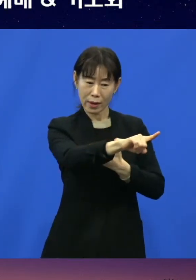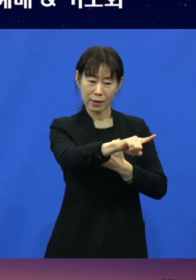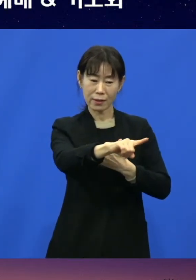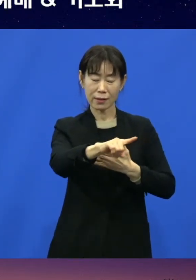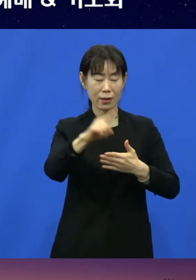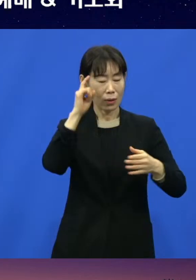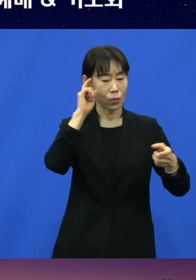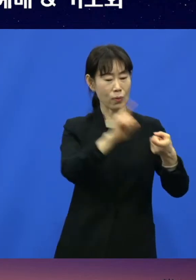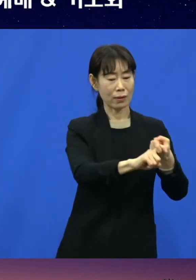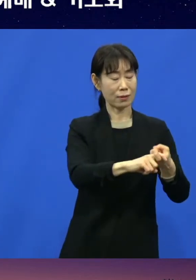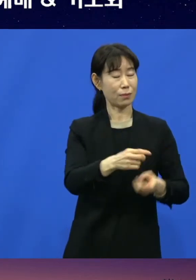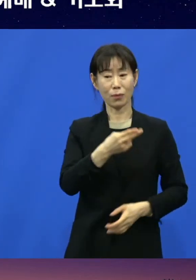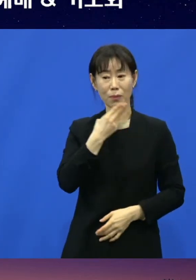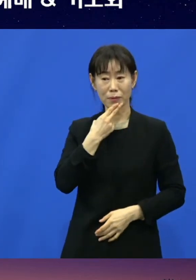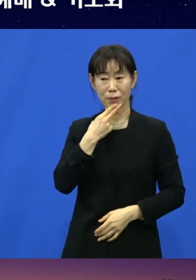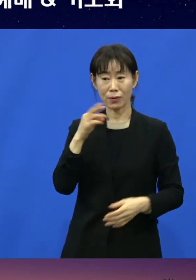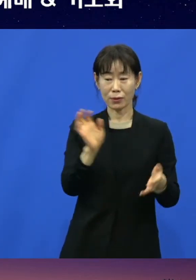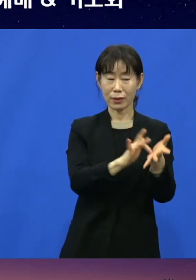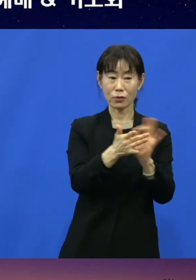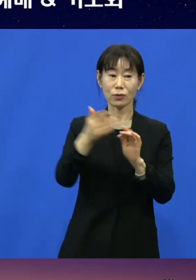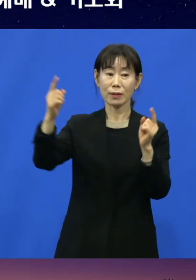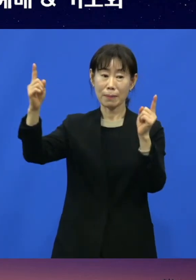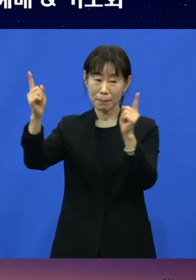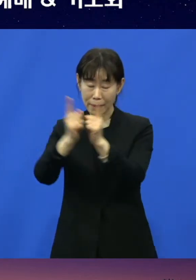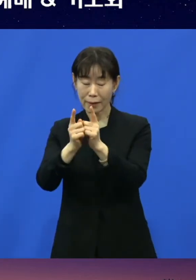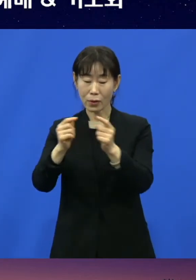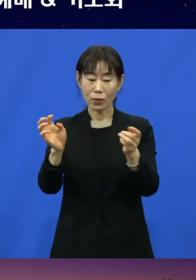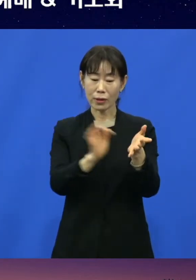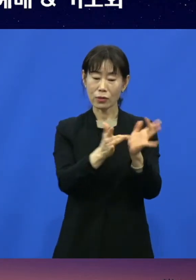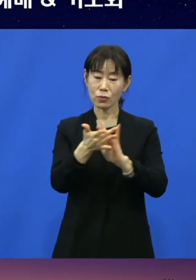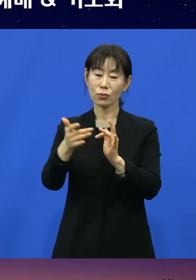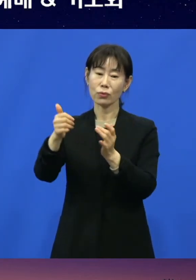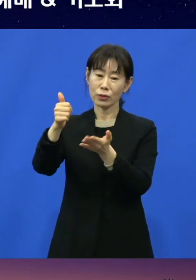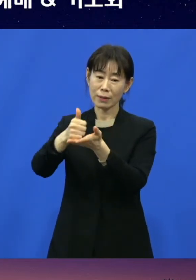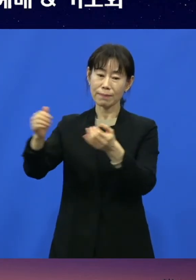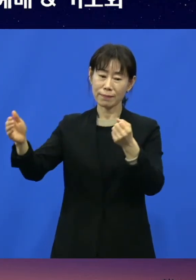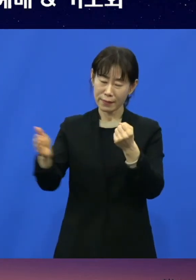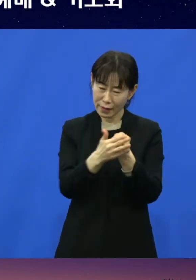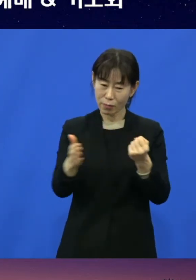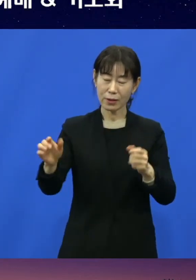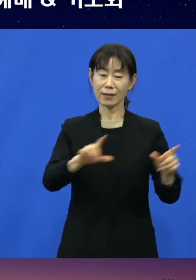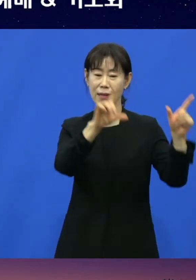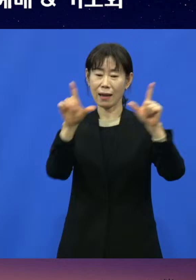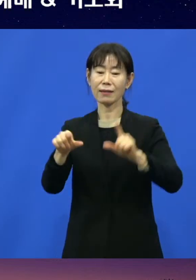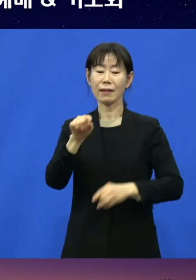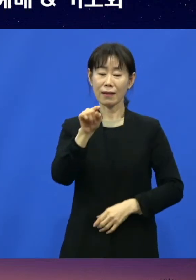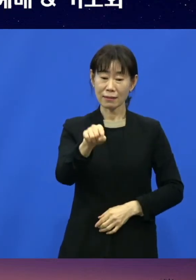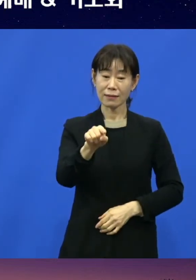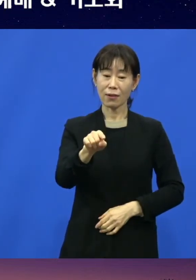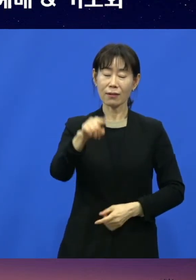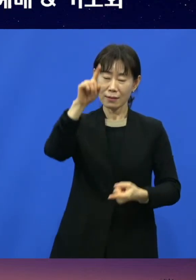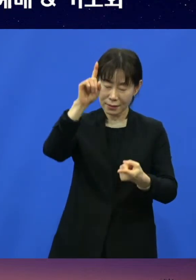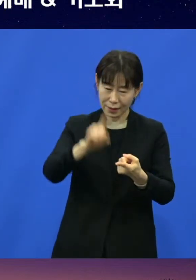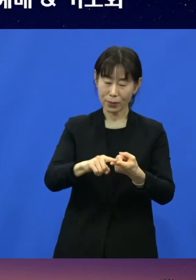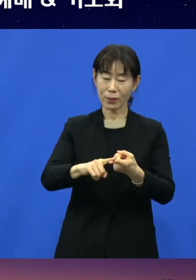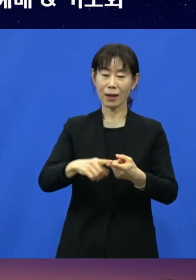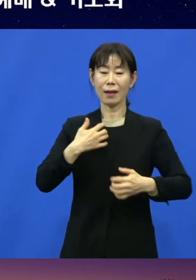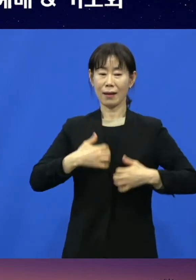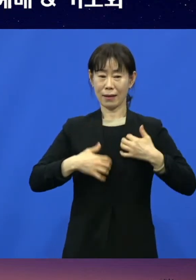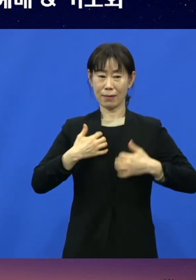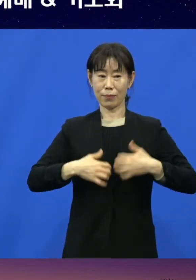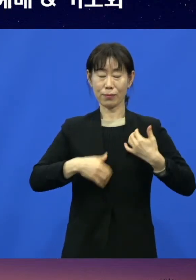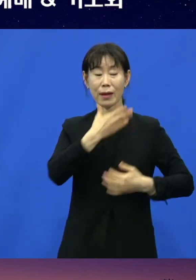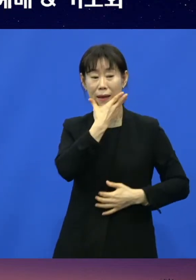믿고 예수를 만나고 예수를 믿고 예수 때문에 살아가는 것 자체가 행복인 거예요. 다른 게 하나도 없어. 예수